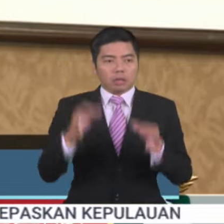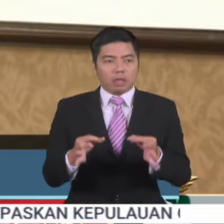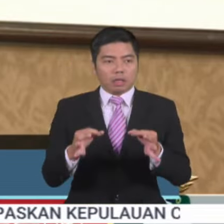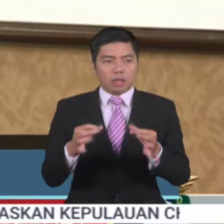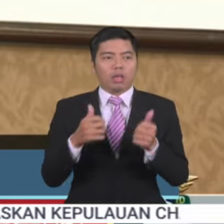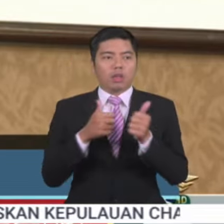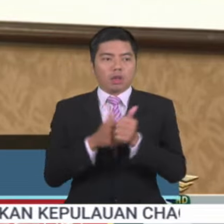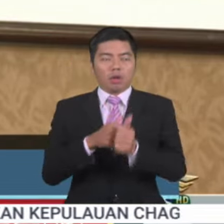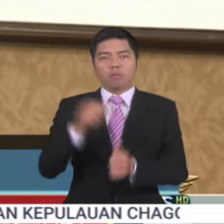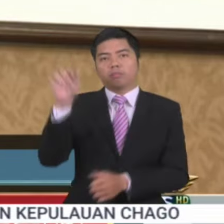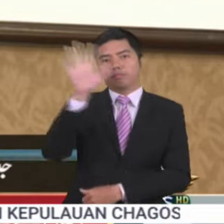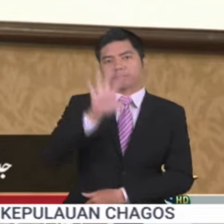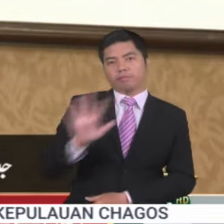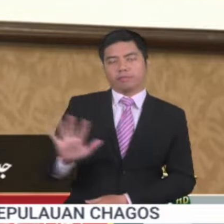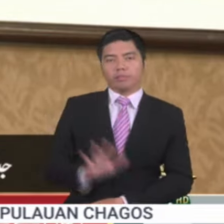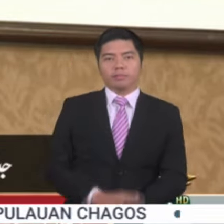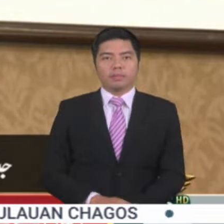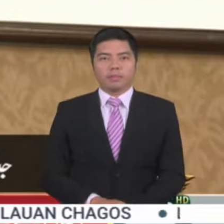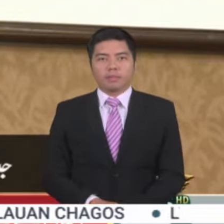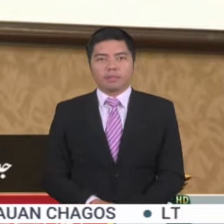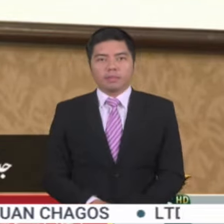ASEAN.